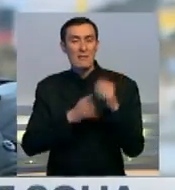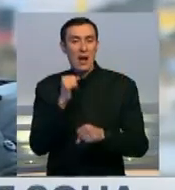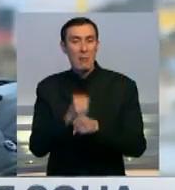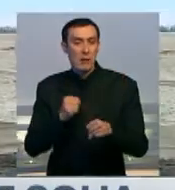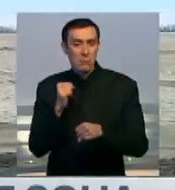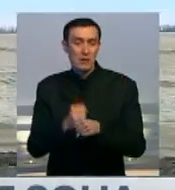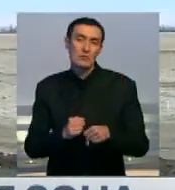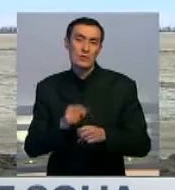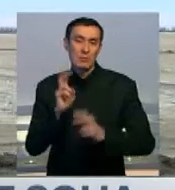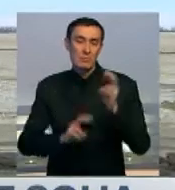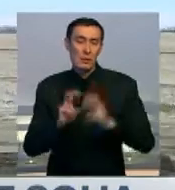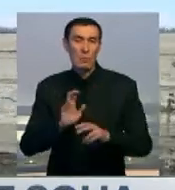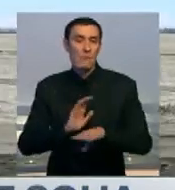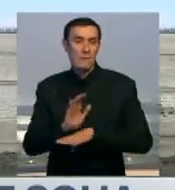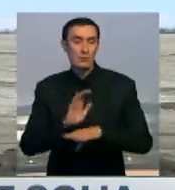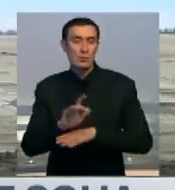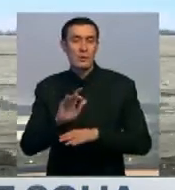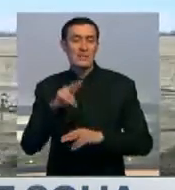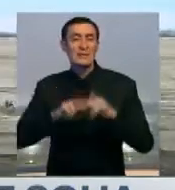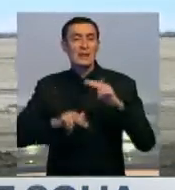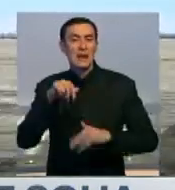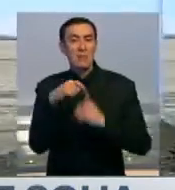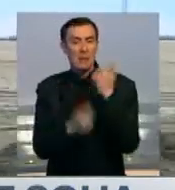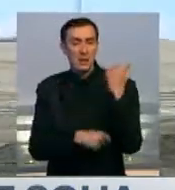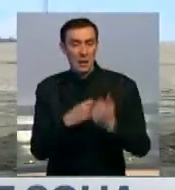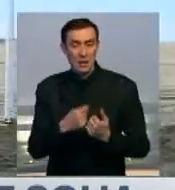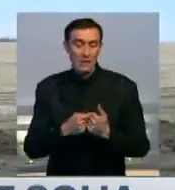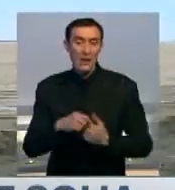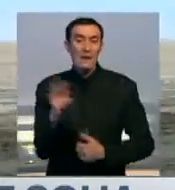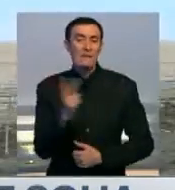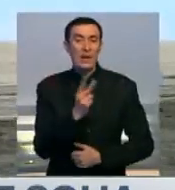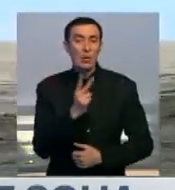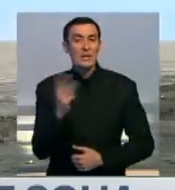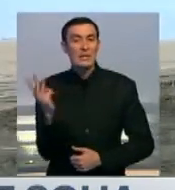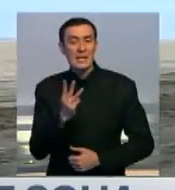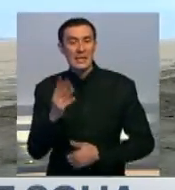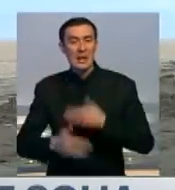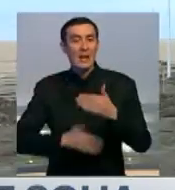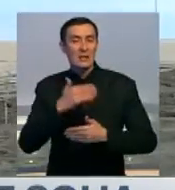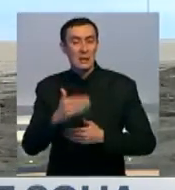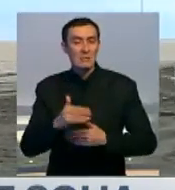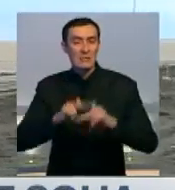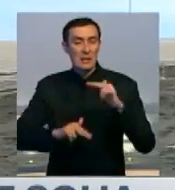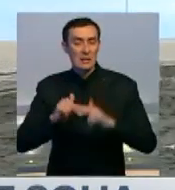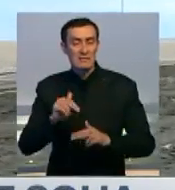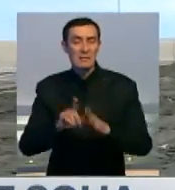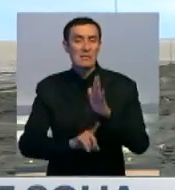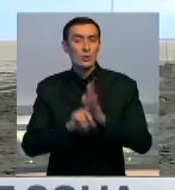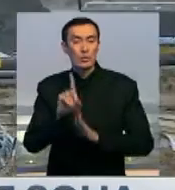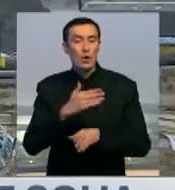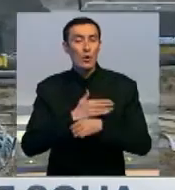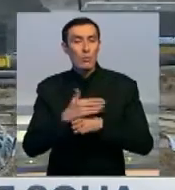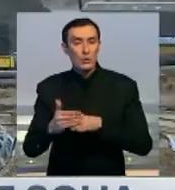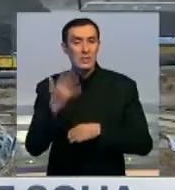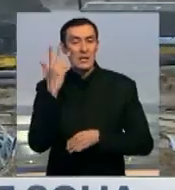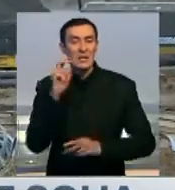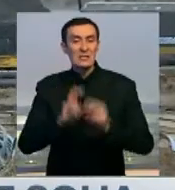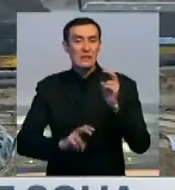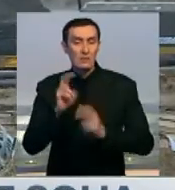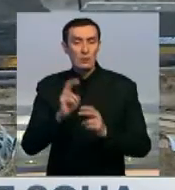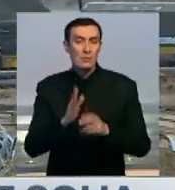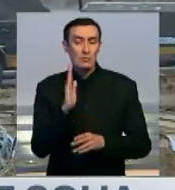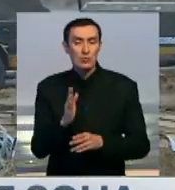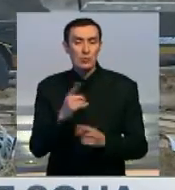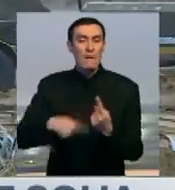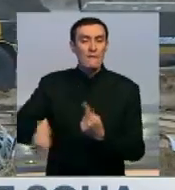деревообрабатывающие предприятия по выпуску строительных материалов. Второй и третий этапы строительства индустриальной зоны стартуют после того, как заводами